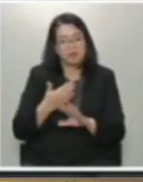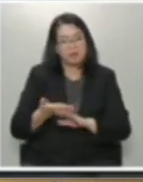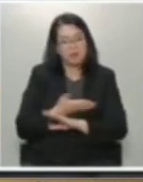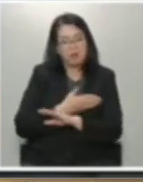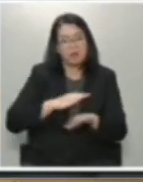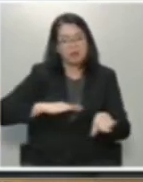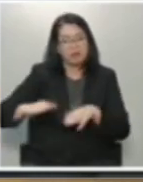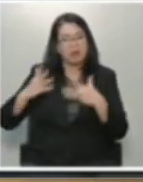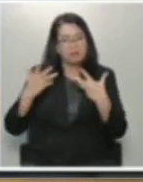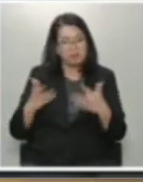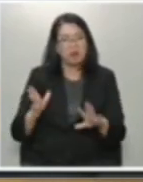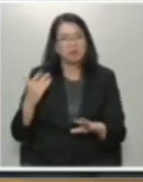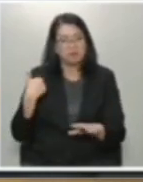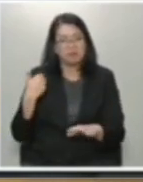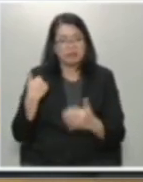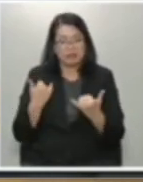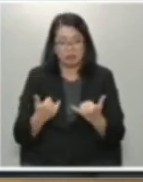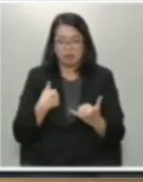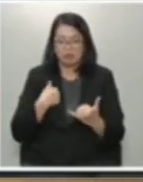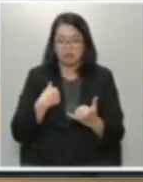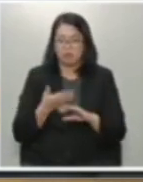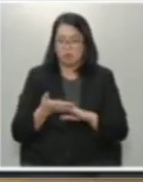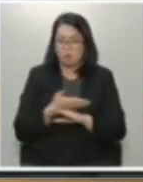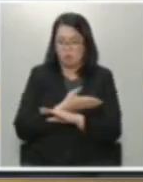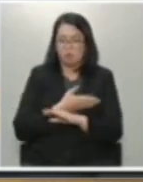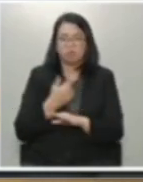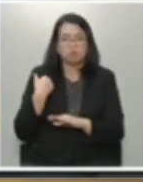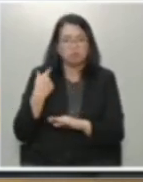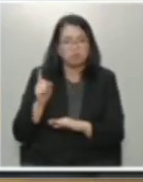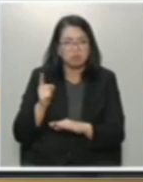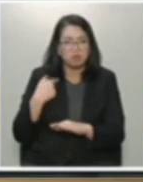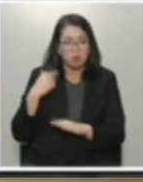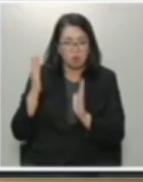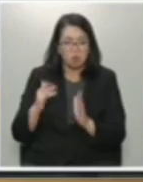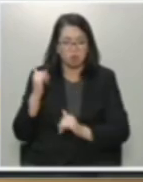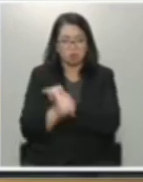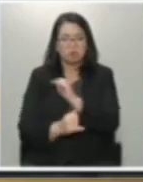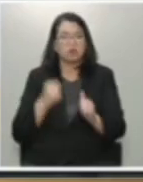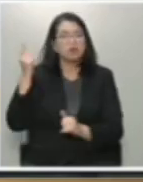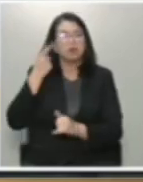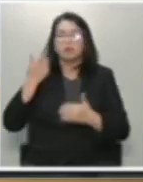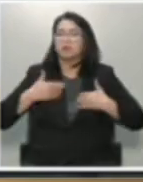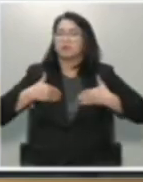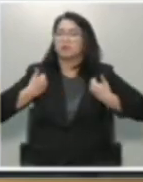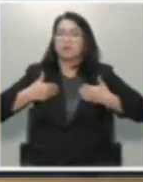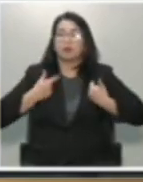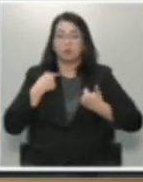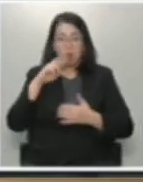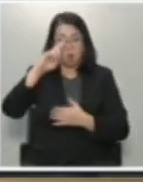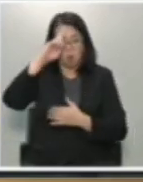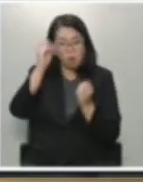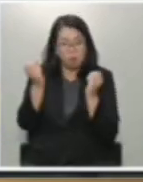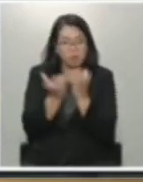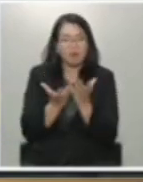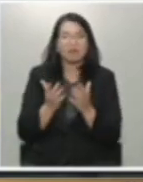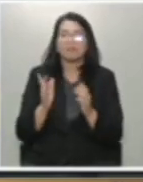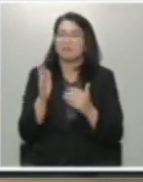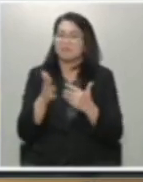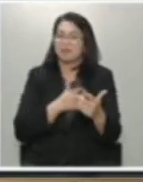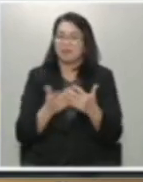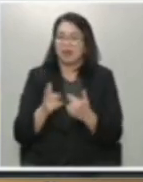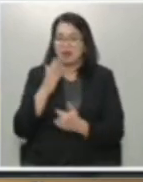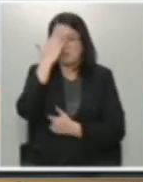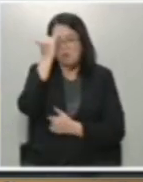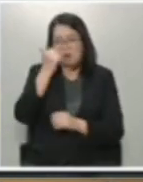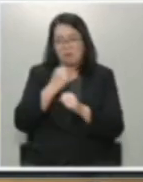ความเชื่อมั่นของประเทศไทยเนี่ยนะครับอาจจะต้องเรียกว่าคนมาเที่ยวประเทศไทยได้อย่างสบายโดยที่ไม่ต้องหวาดหวั่นว่าจะติดเชื้อในประเทศไทยน